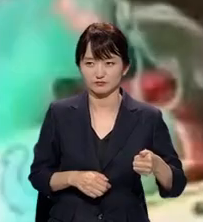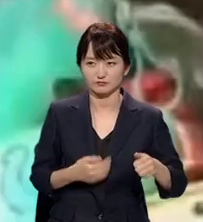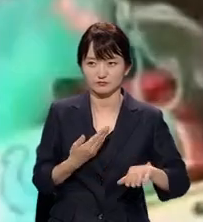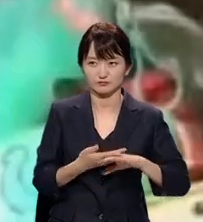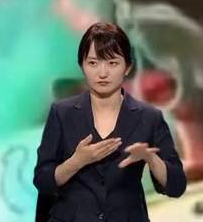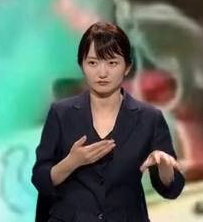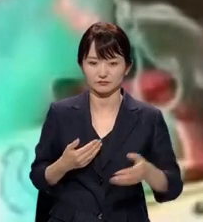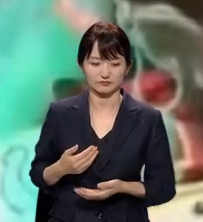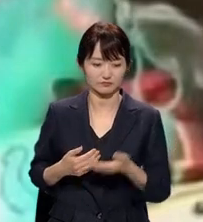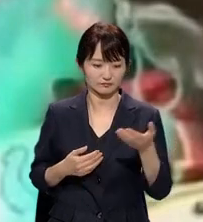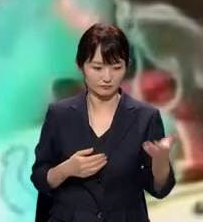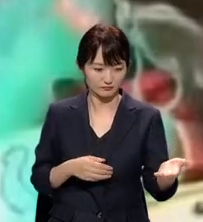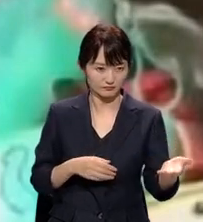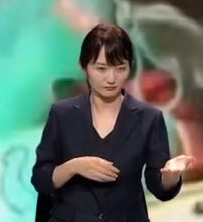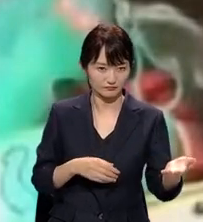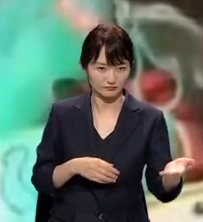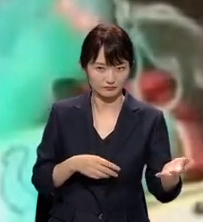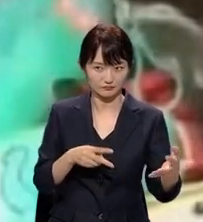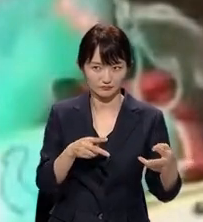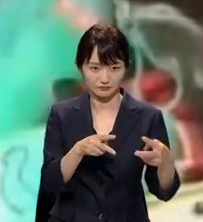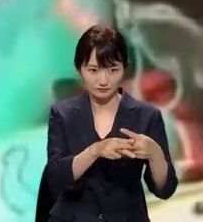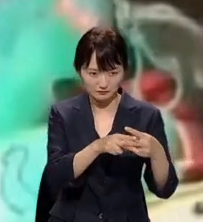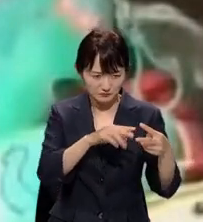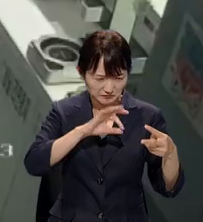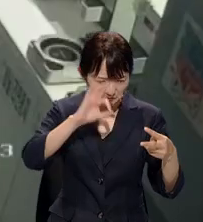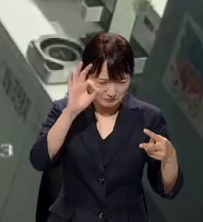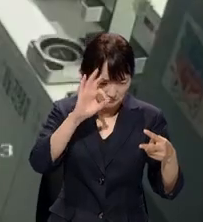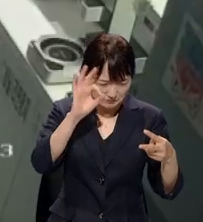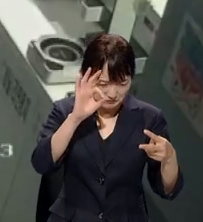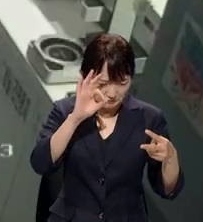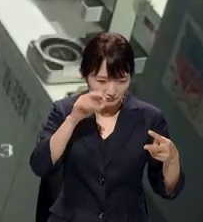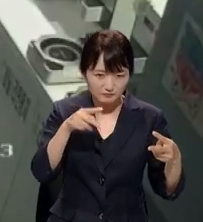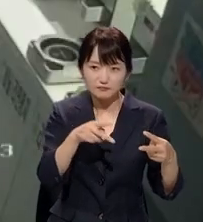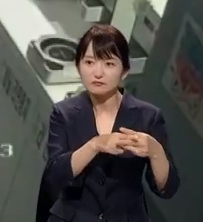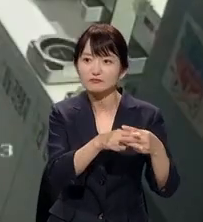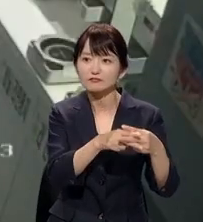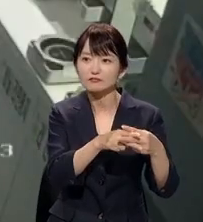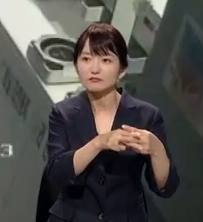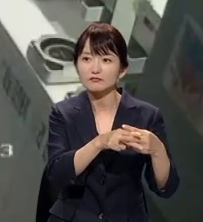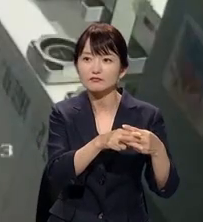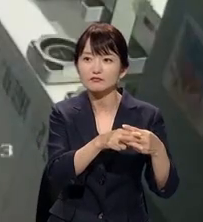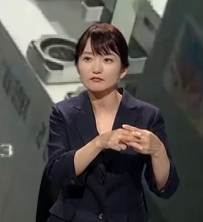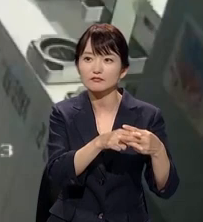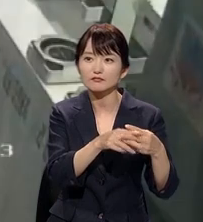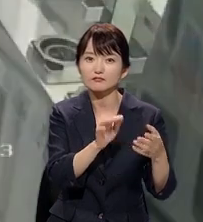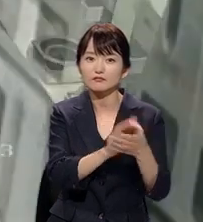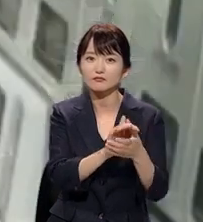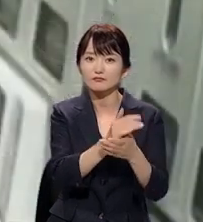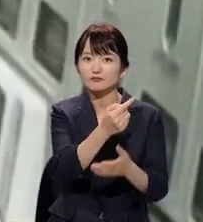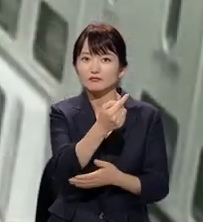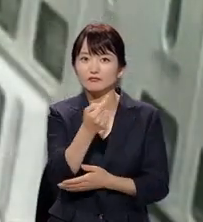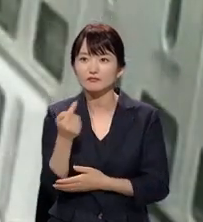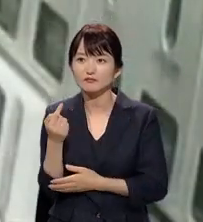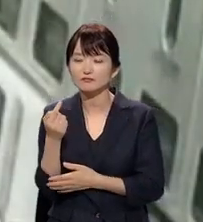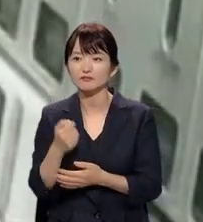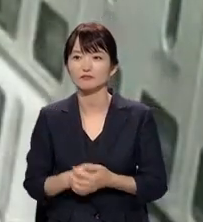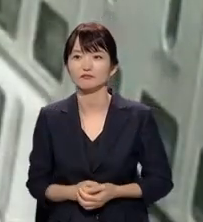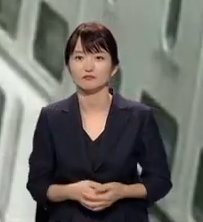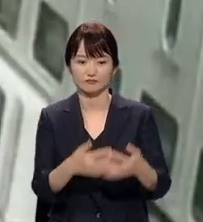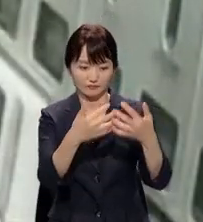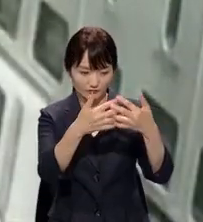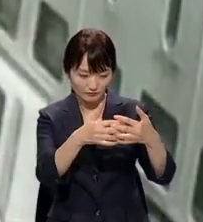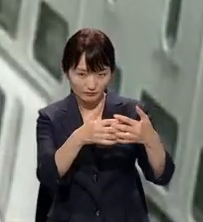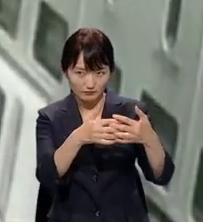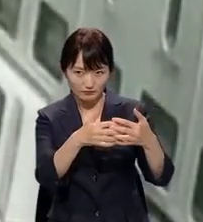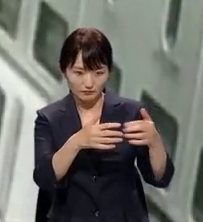바로 콘센트를 찾아서 충전기를 연결한 건데, 자, 이후에 지금 친구가 또 와요. 그런데 다시 자판기 앞에서